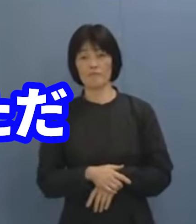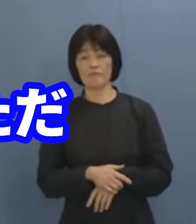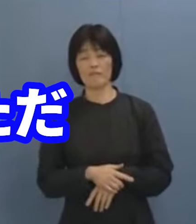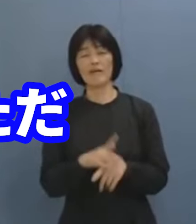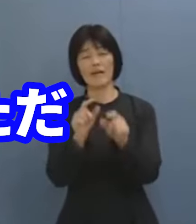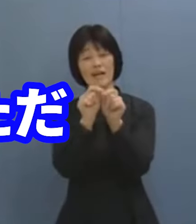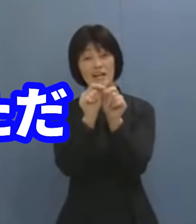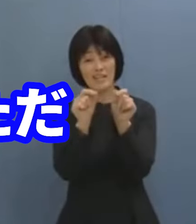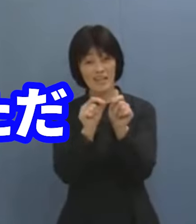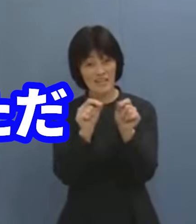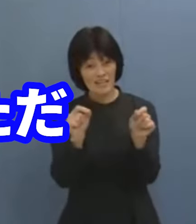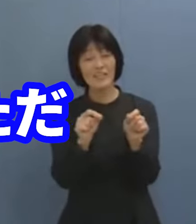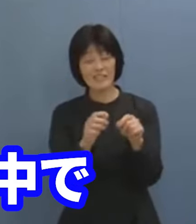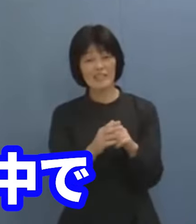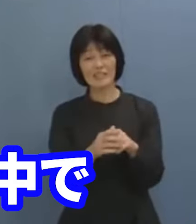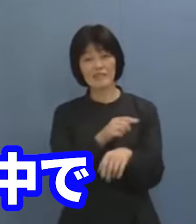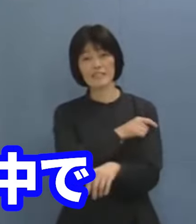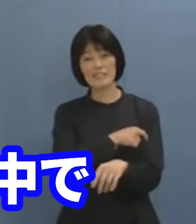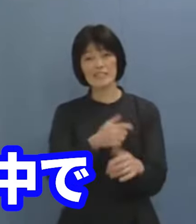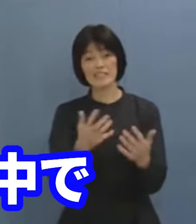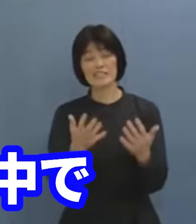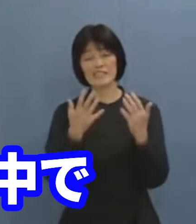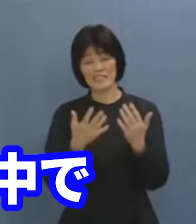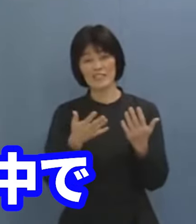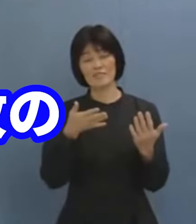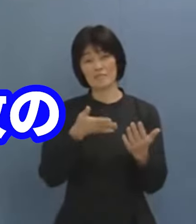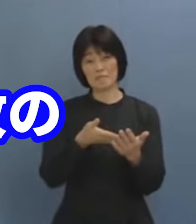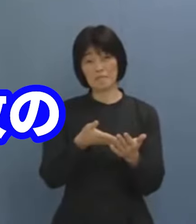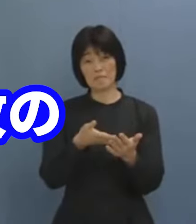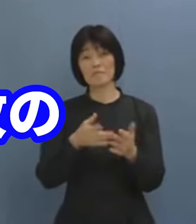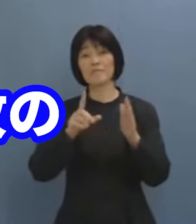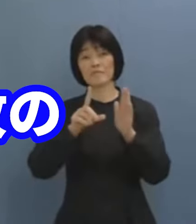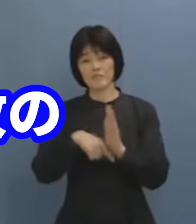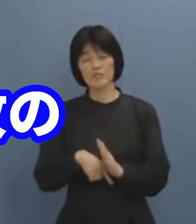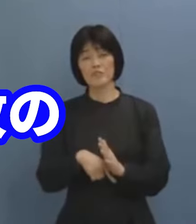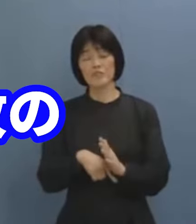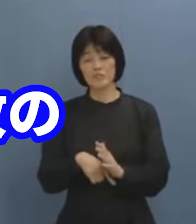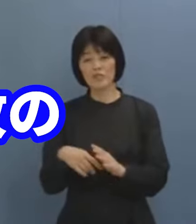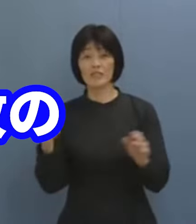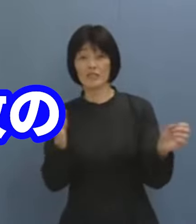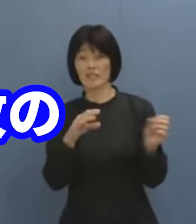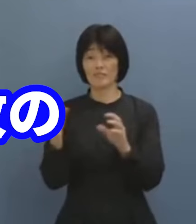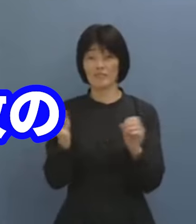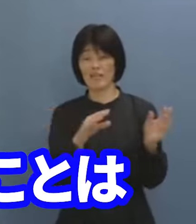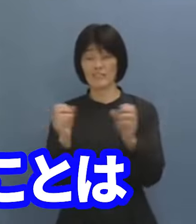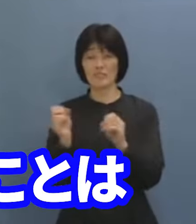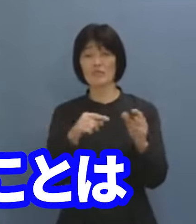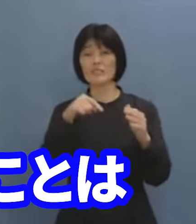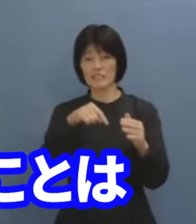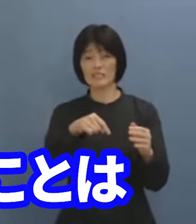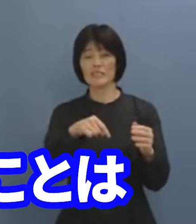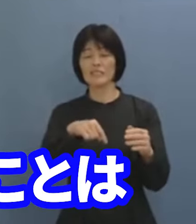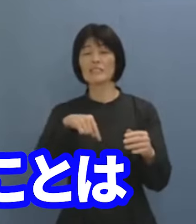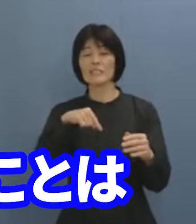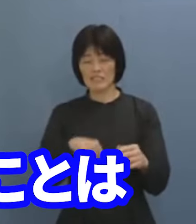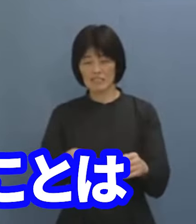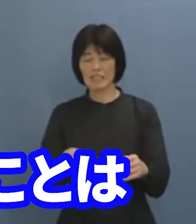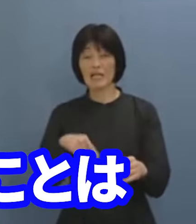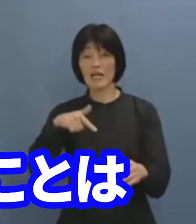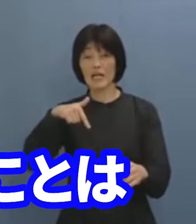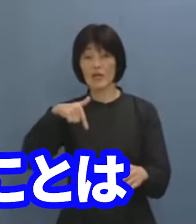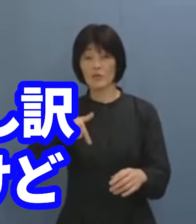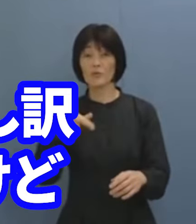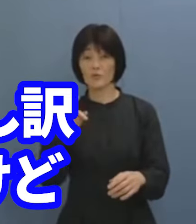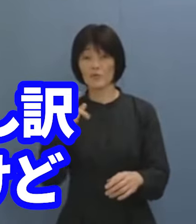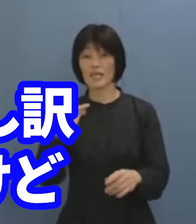あの時証言させていただいた通り、まあ、ああいうやり取りがある中で、まあ、思わずこう手に持ってた1枚の付箋をこう放り投げてしまったということ